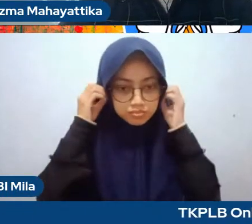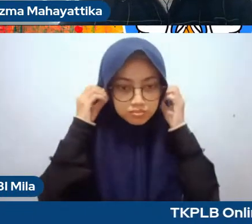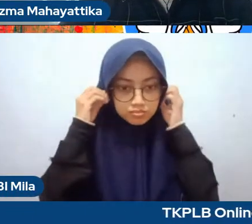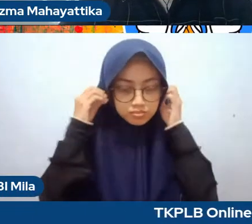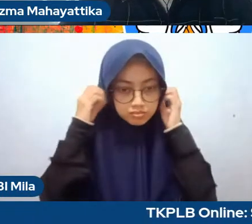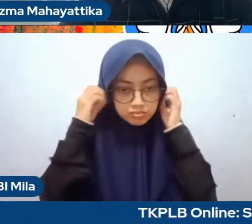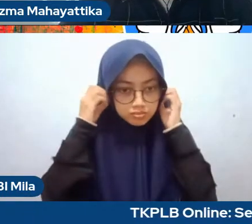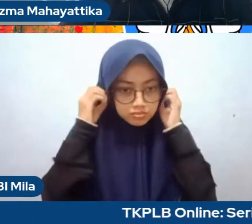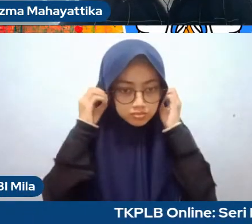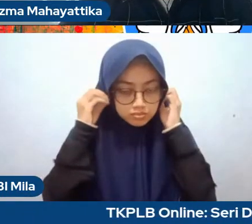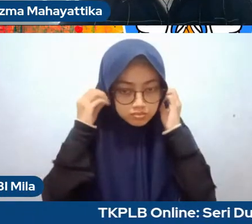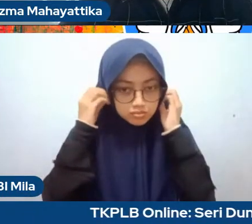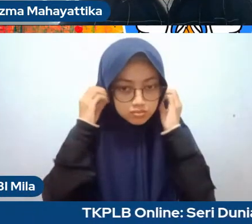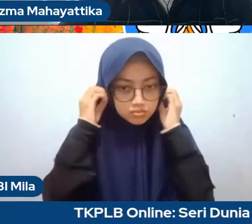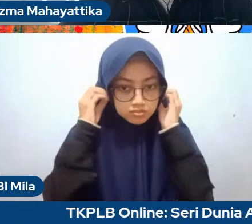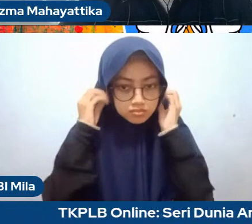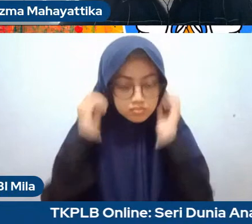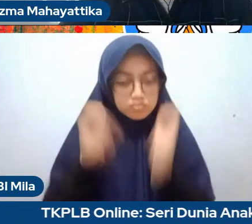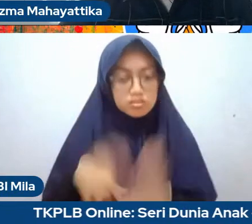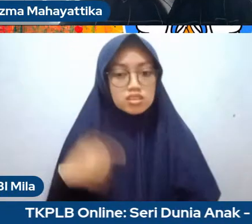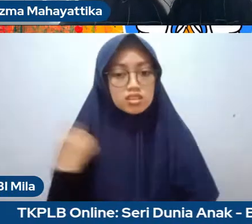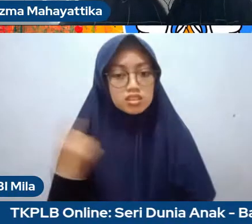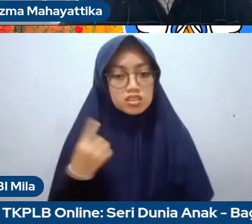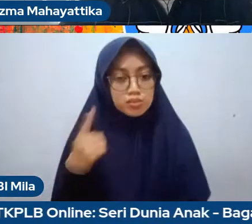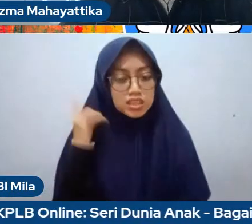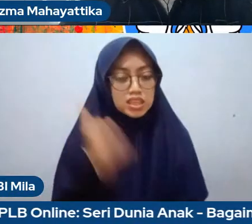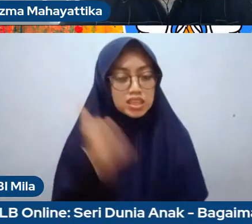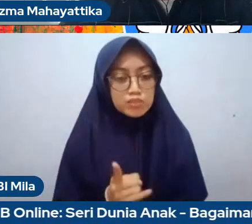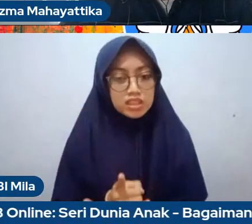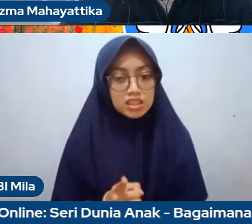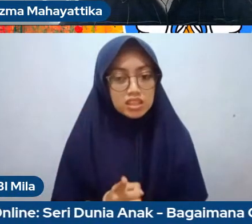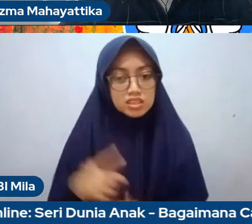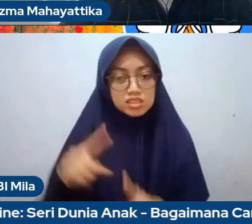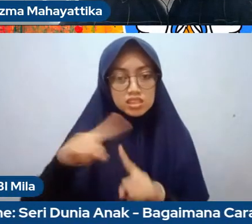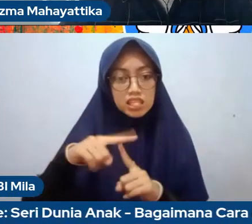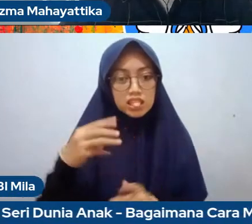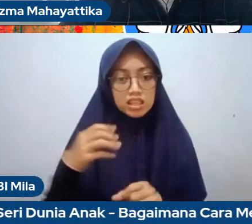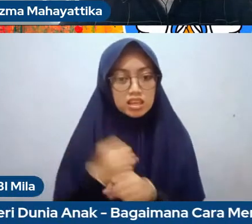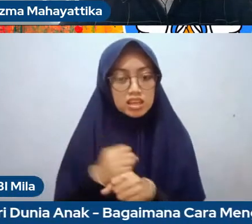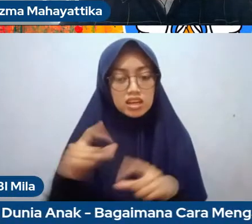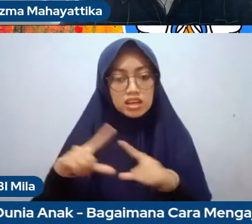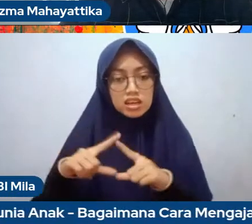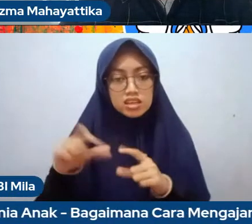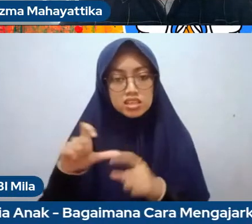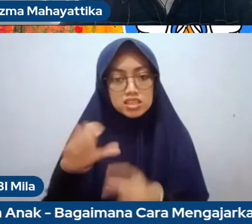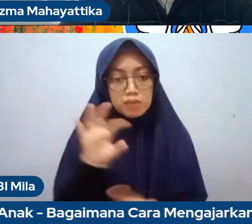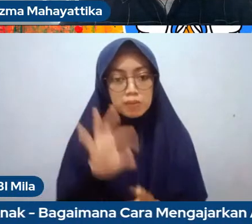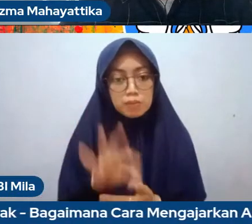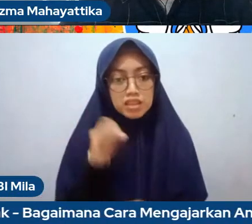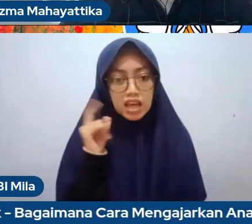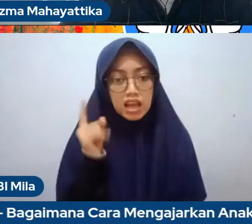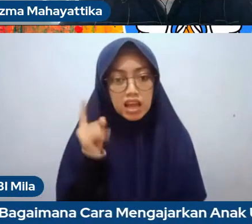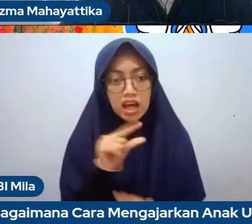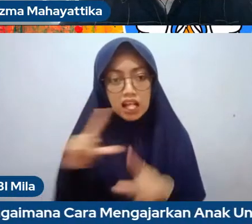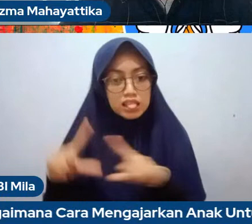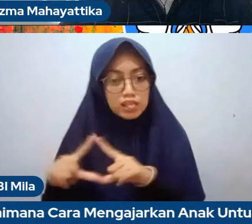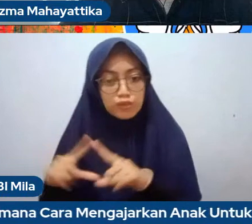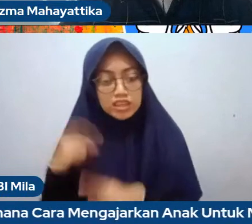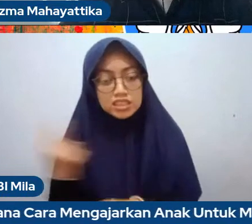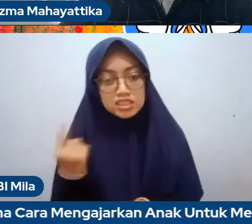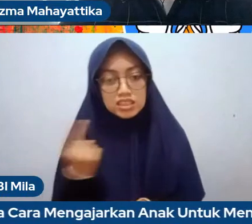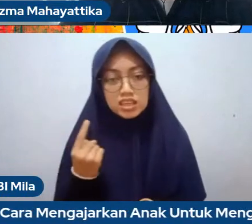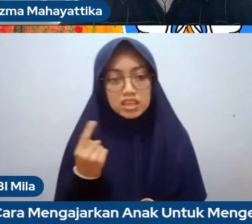tadi tetap tenang, kita juga tegas ya terhadap aturan. Kalau udah enggak, ya enggak gitu ya. Jadi nanti anak enggak belajar. Ah, ternyata orang tua